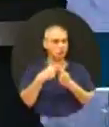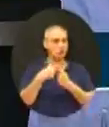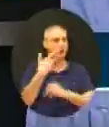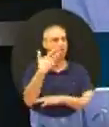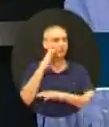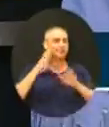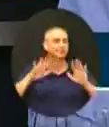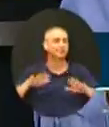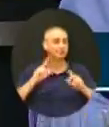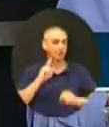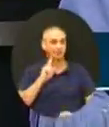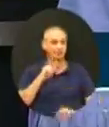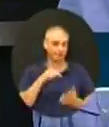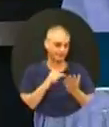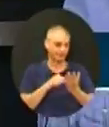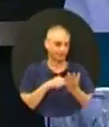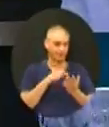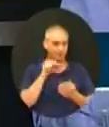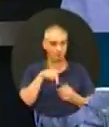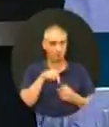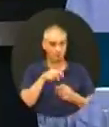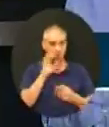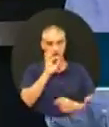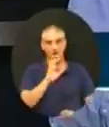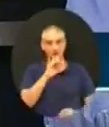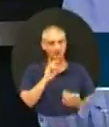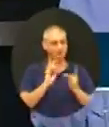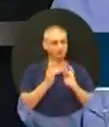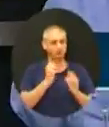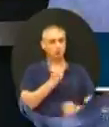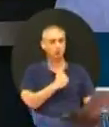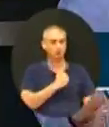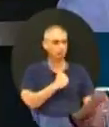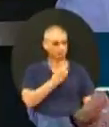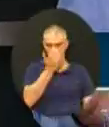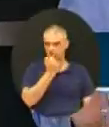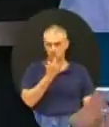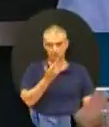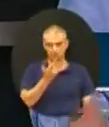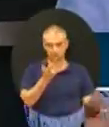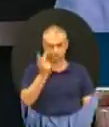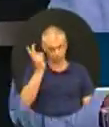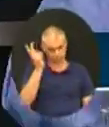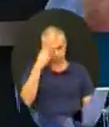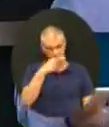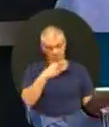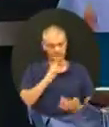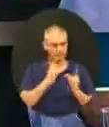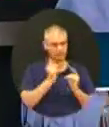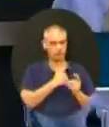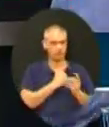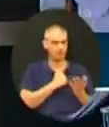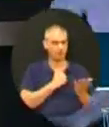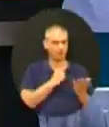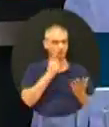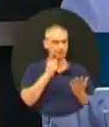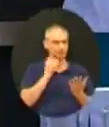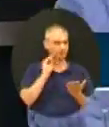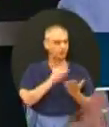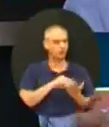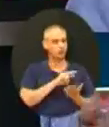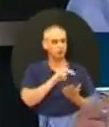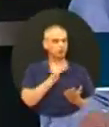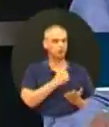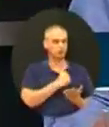לאומית איסלאמית. וכיוון שמדובר כאן עדיין בסכסוך דתי, וחמאס לא מתכחשת לעובדה שמדובר בסכסוך דתי, נהפוך הוא, היא שמה את הנושא